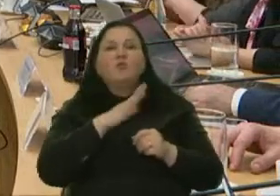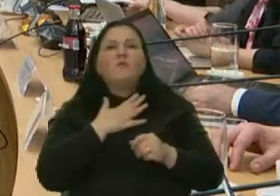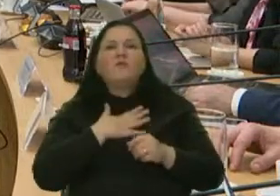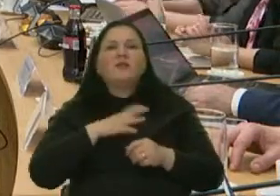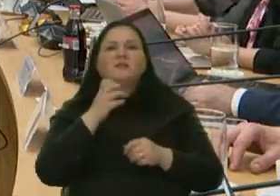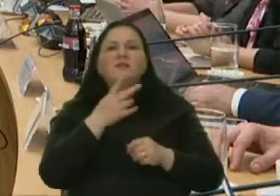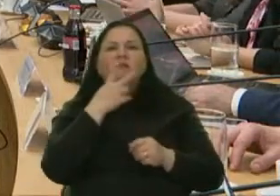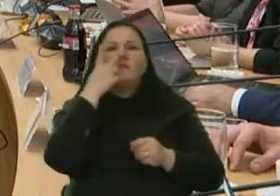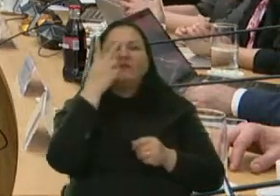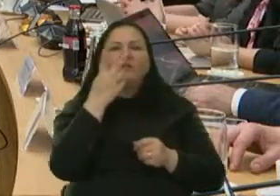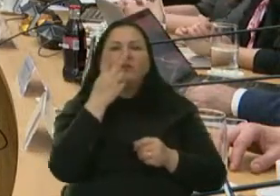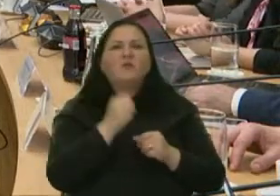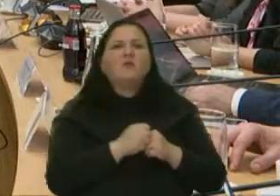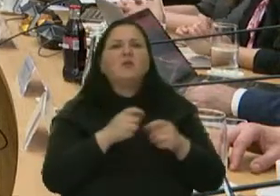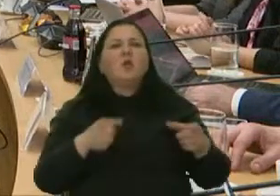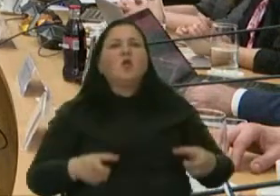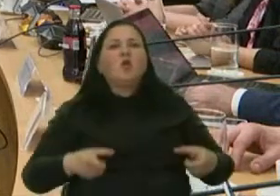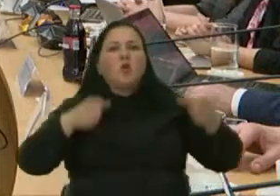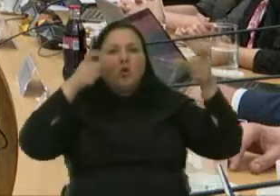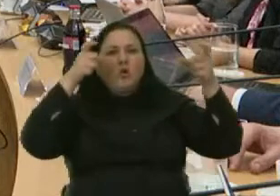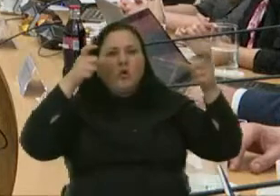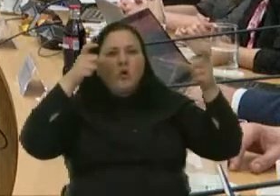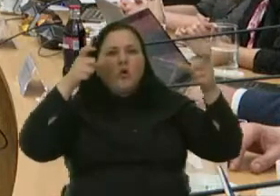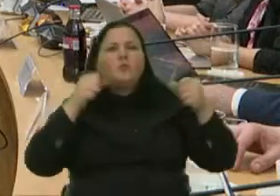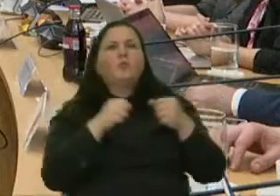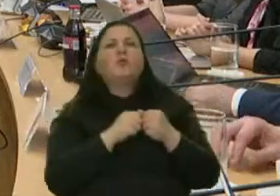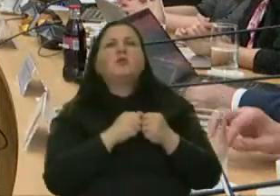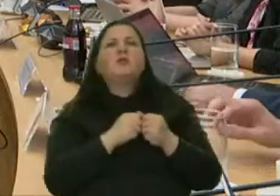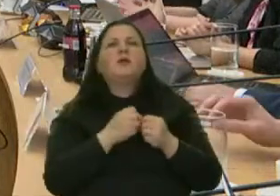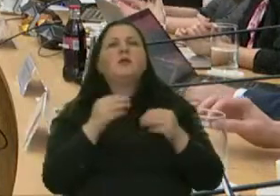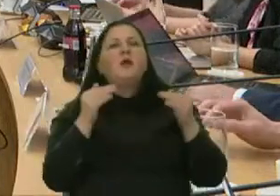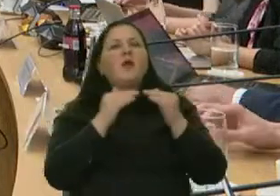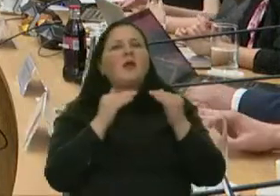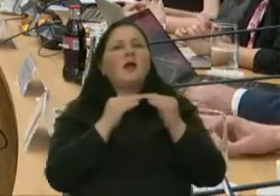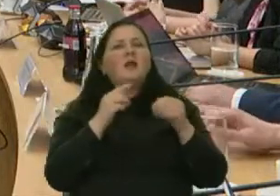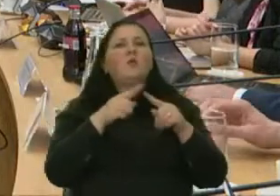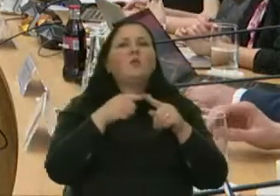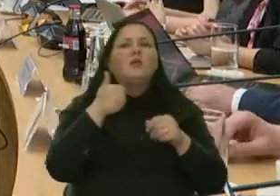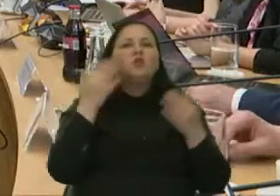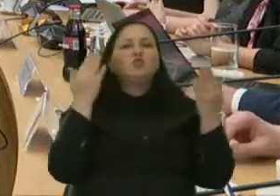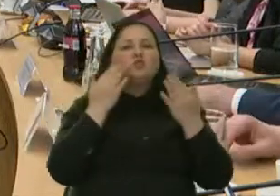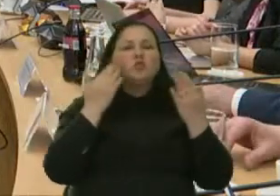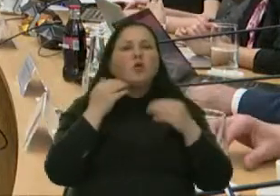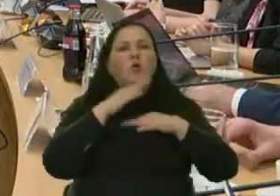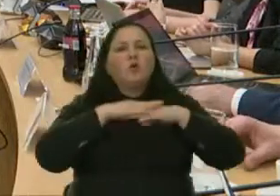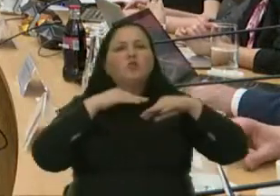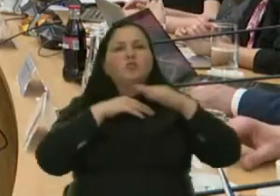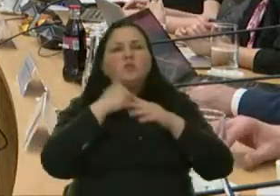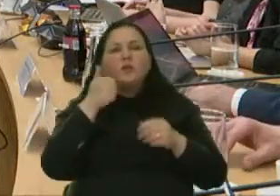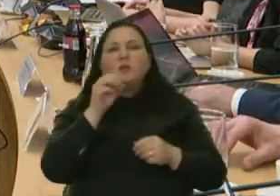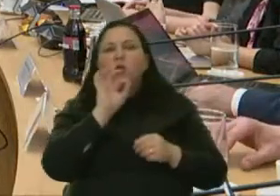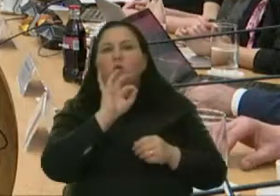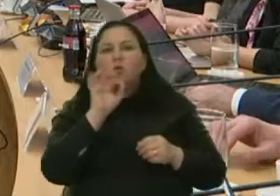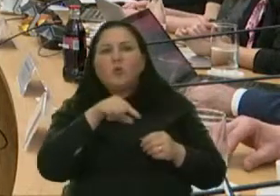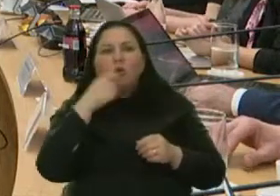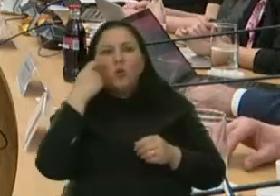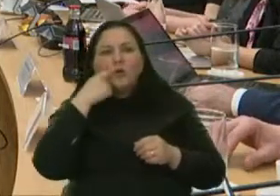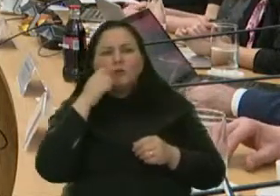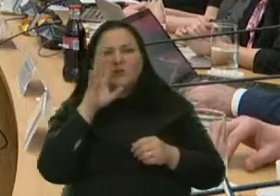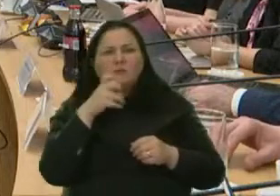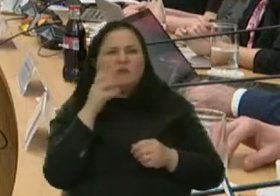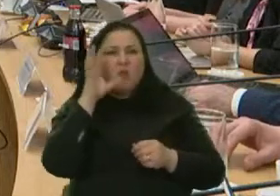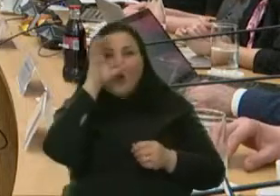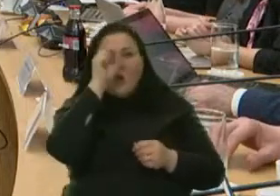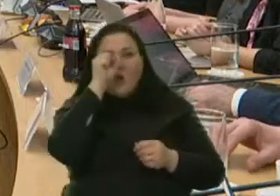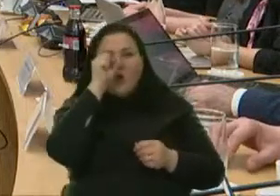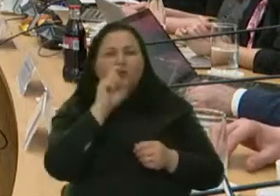vedeți corpurile de clădiri echivalentul unor școli care s au construit în Cluj Napoca trebuie să fii orb și surd să